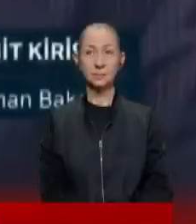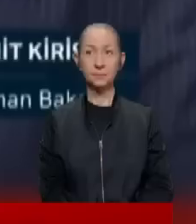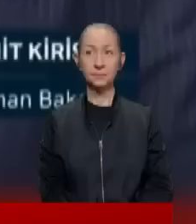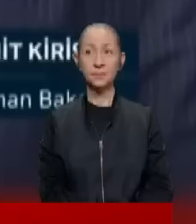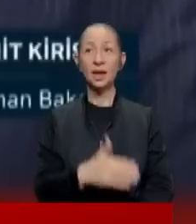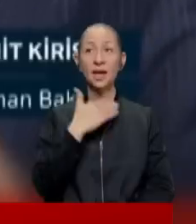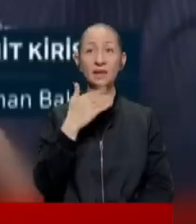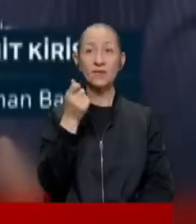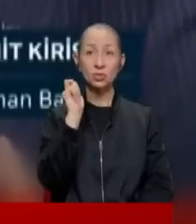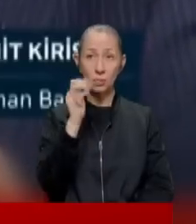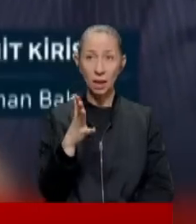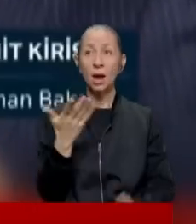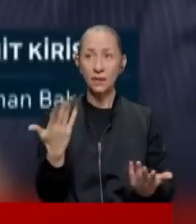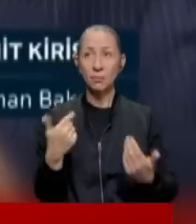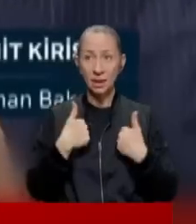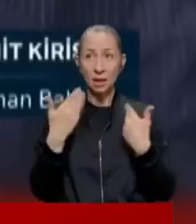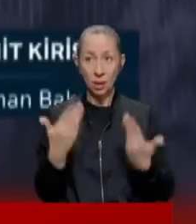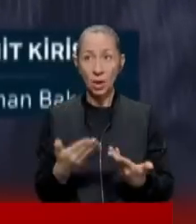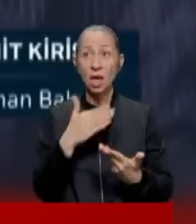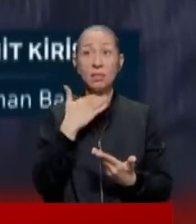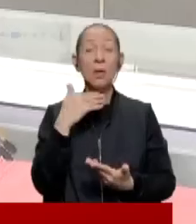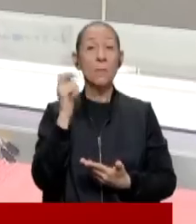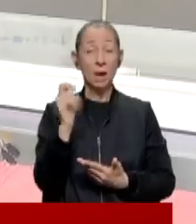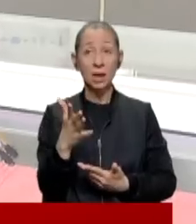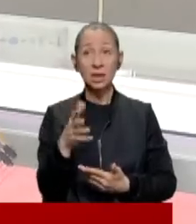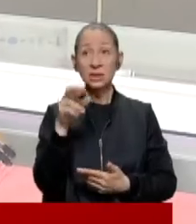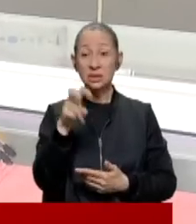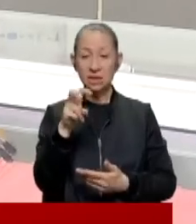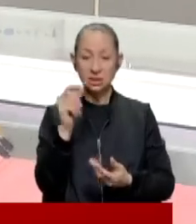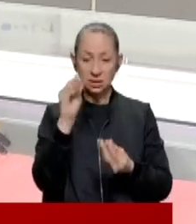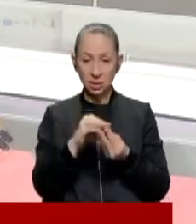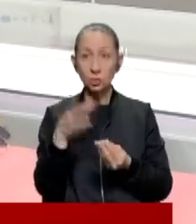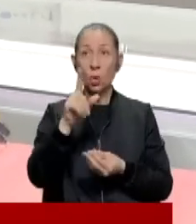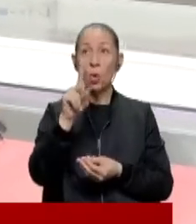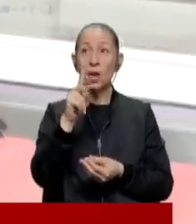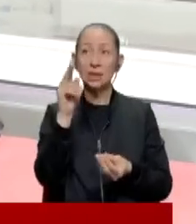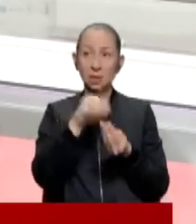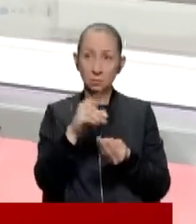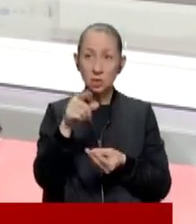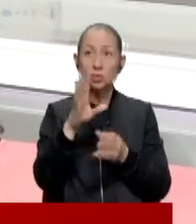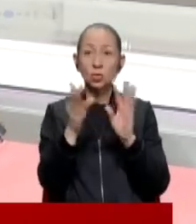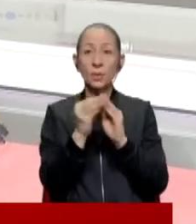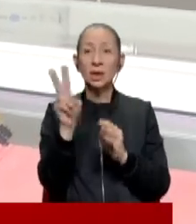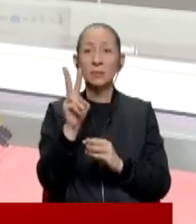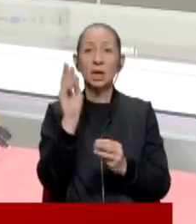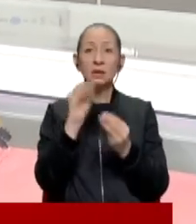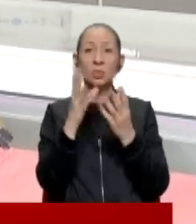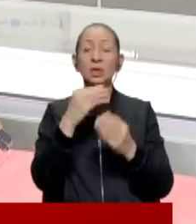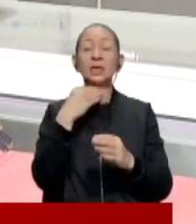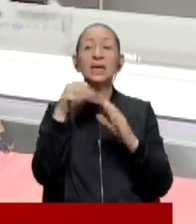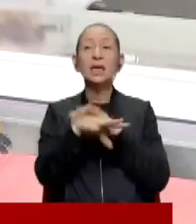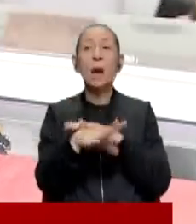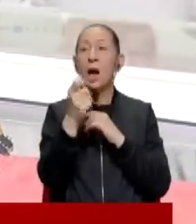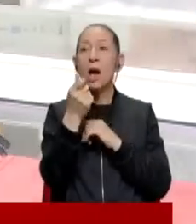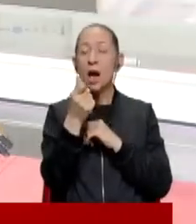etin fiyatı çok yüksek Tamam ben de kabul ediyorum etin fiyatı yüksek 8 liradan geldi sonra bir 12 lira geldi ve toplam 20 lira oldu bu kıymanın